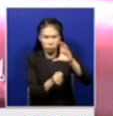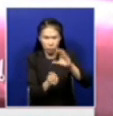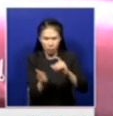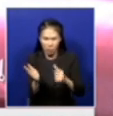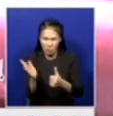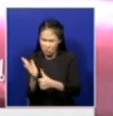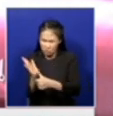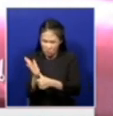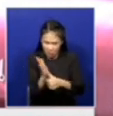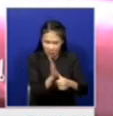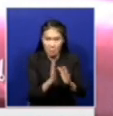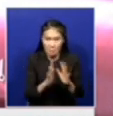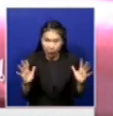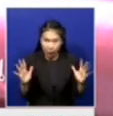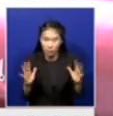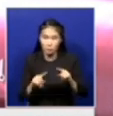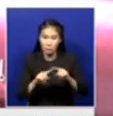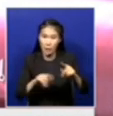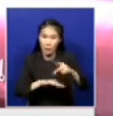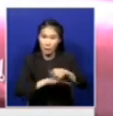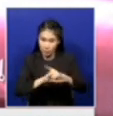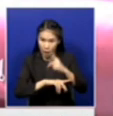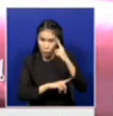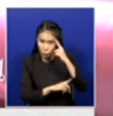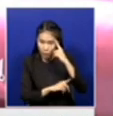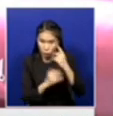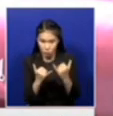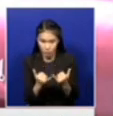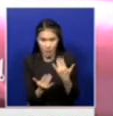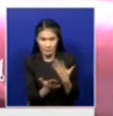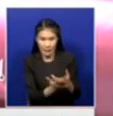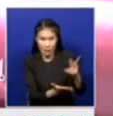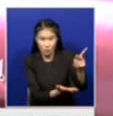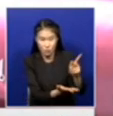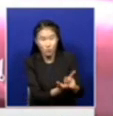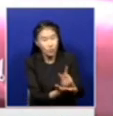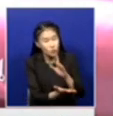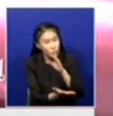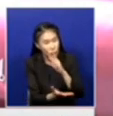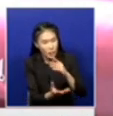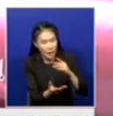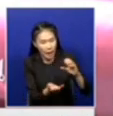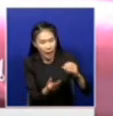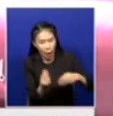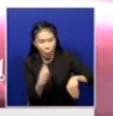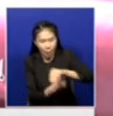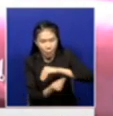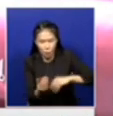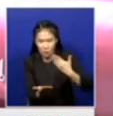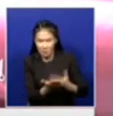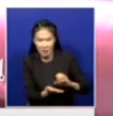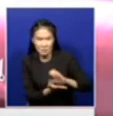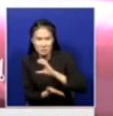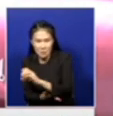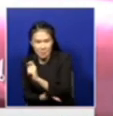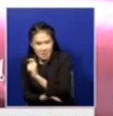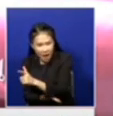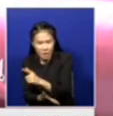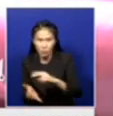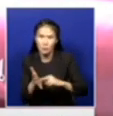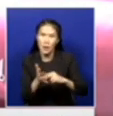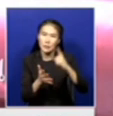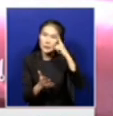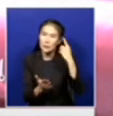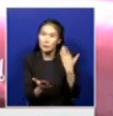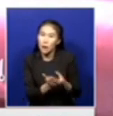ไหมครับการกู้เงินเพื่อมาชดเชยการขาดดุลก็รวมแล้วแต่เป็นงบประมาณในการลงทุนนะครับซึ่งมันควร